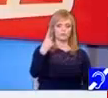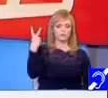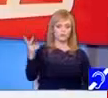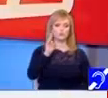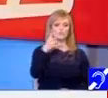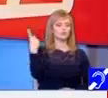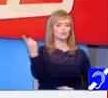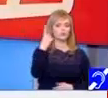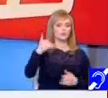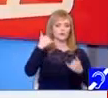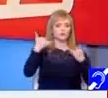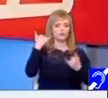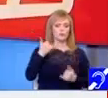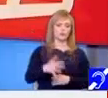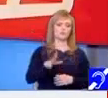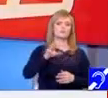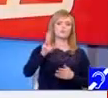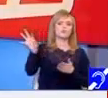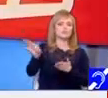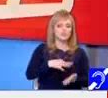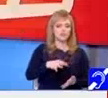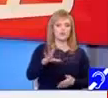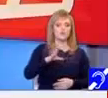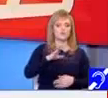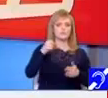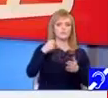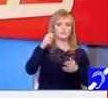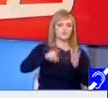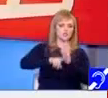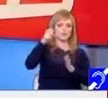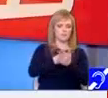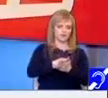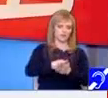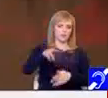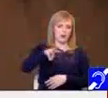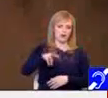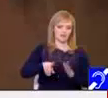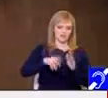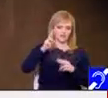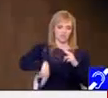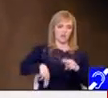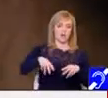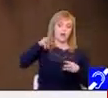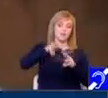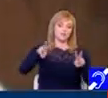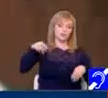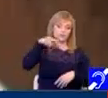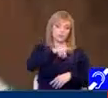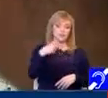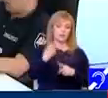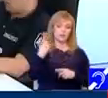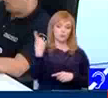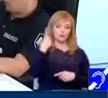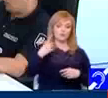112, numărul unic pentru apelurile telefonice de urgență, va fi operațional până la sfârșitul lunii martie. Potrivit Ministerului Economiei, numărul unic